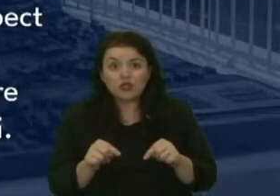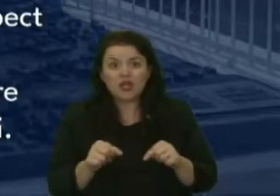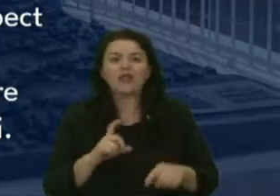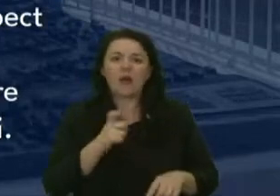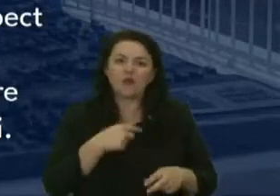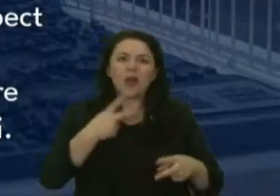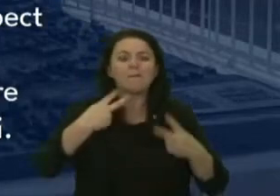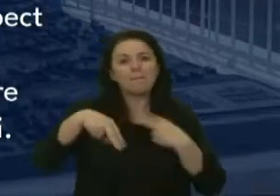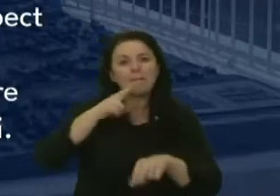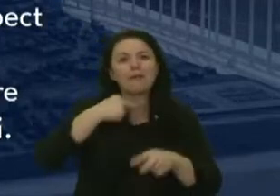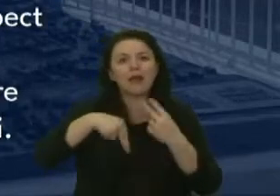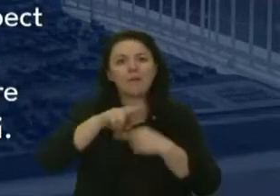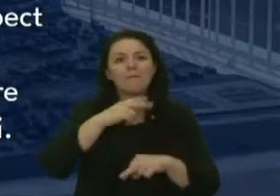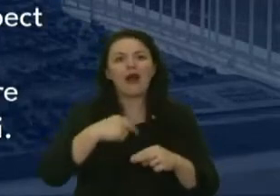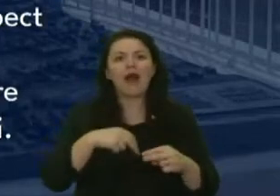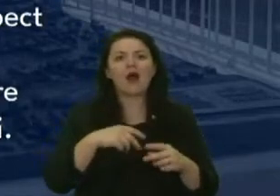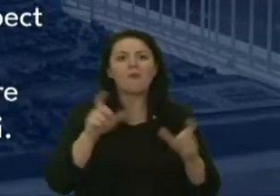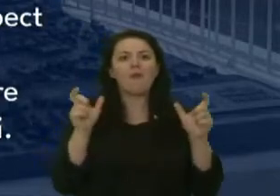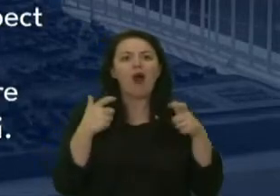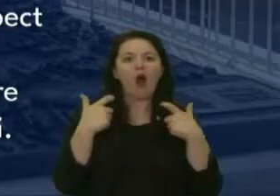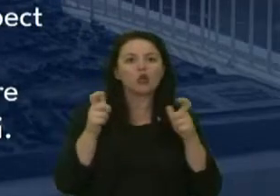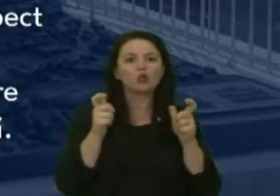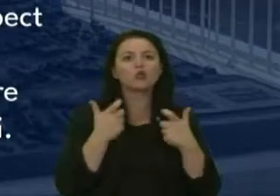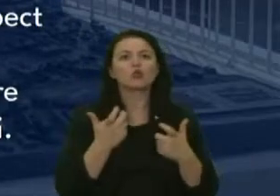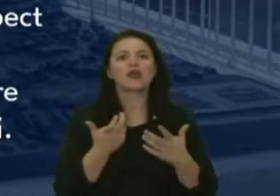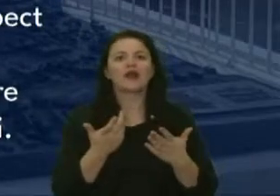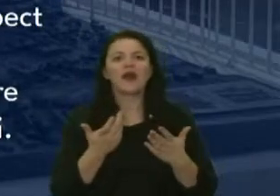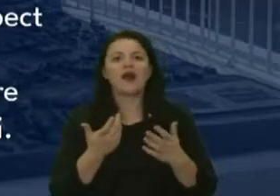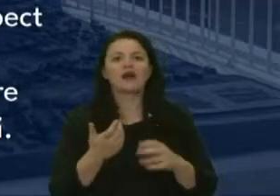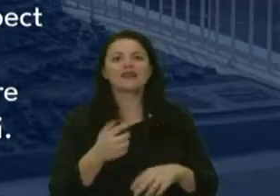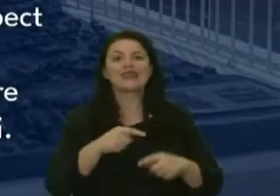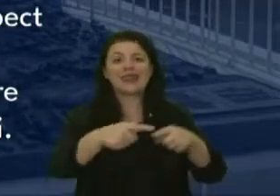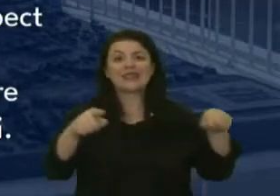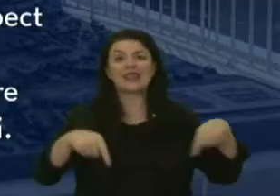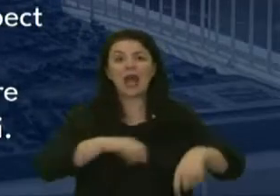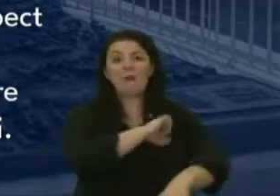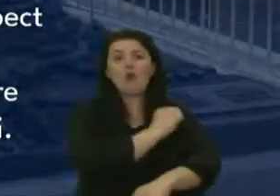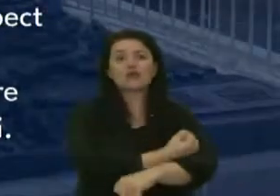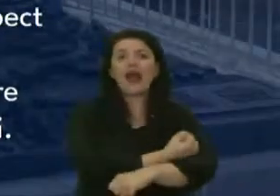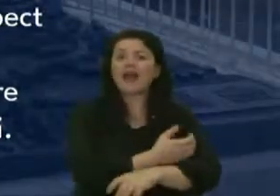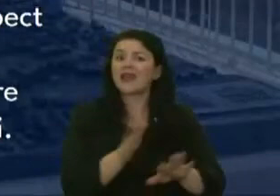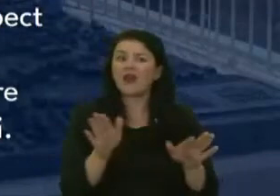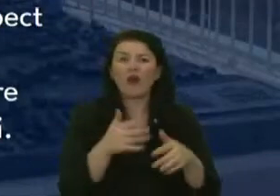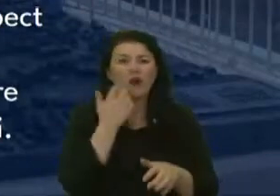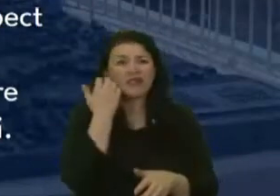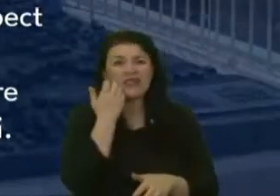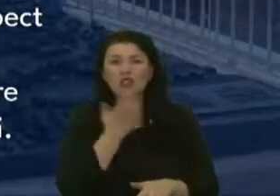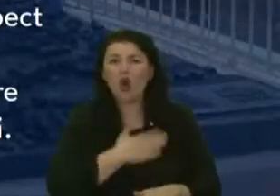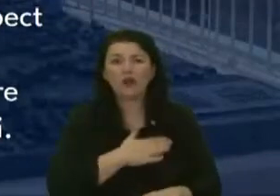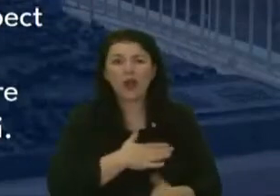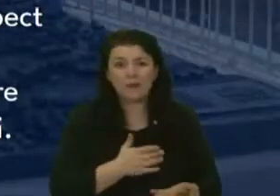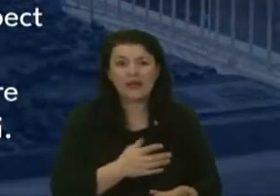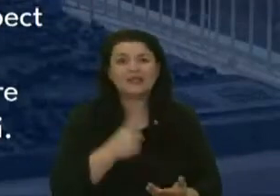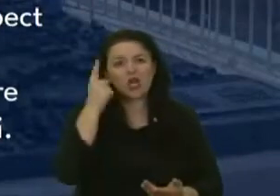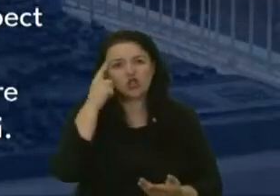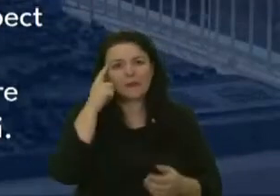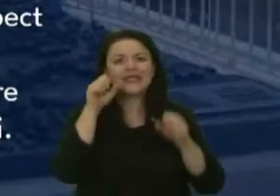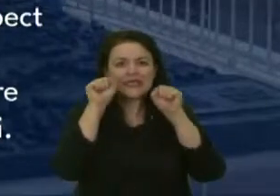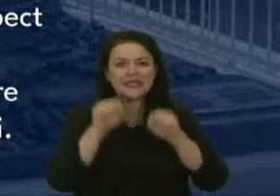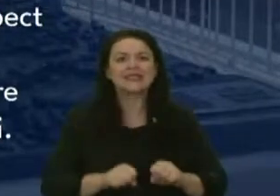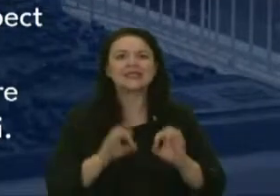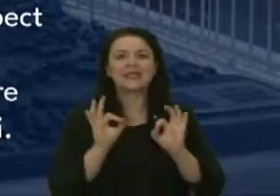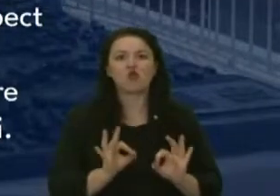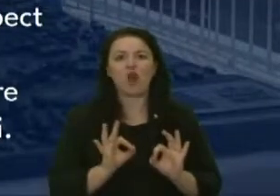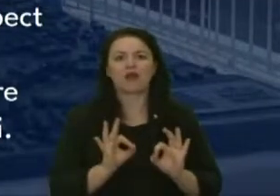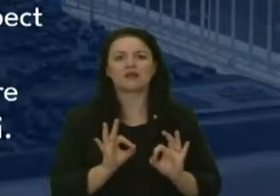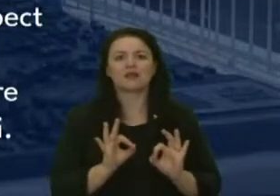putem plimba în siguranță pe străzi în parcuri Grădina Botanică oricând dorim și să știm că suntem în siguranță